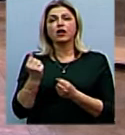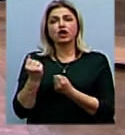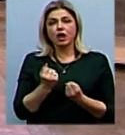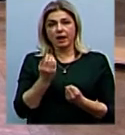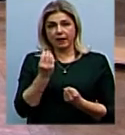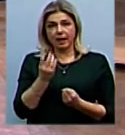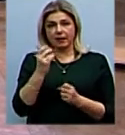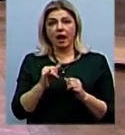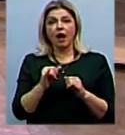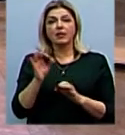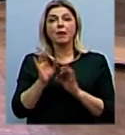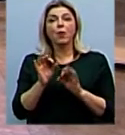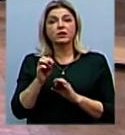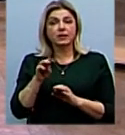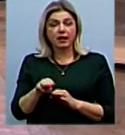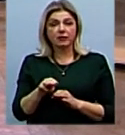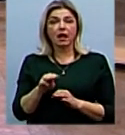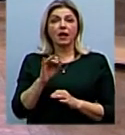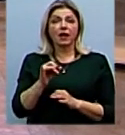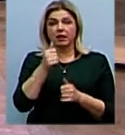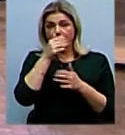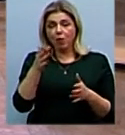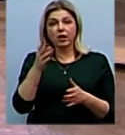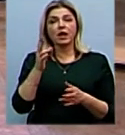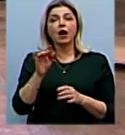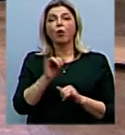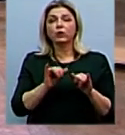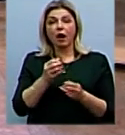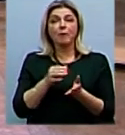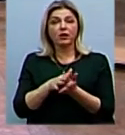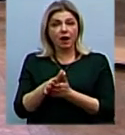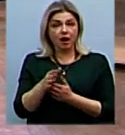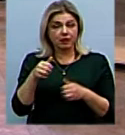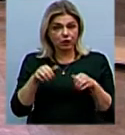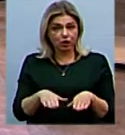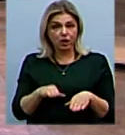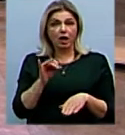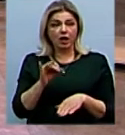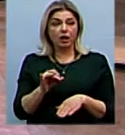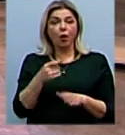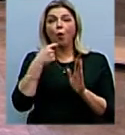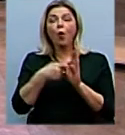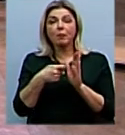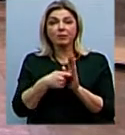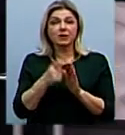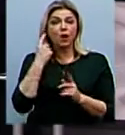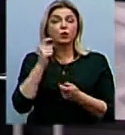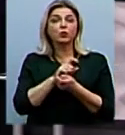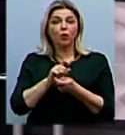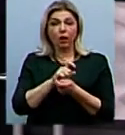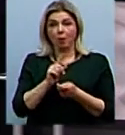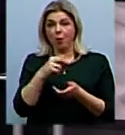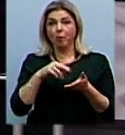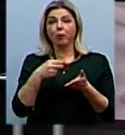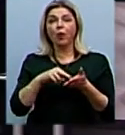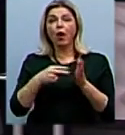смысле громады. Не могли найти на что потратить. Но мы кормимся слухами, потому что проекта бюджета никто не видел. Но